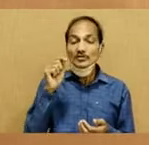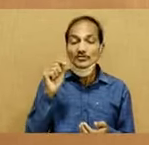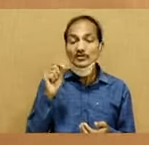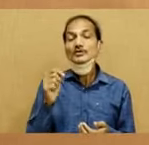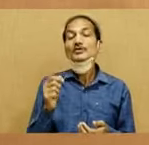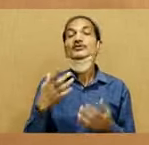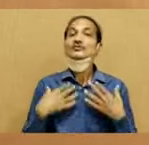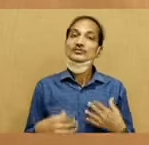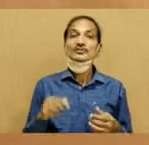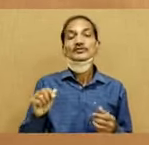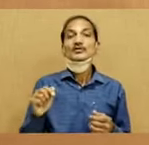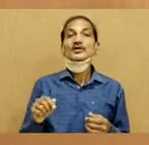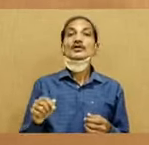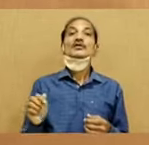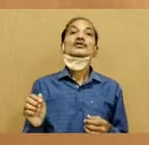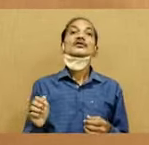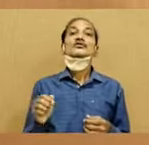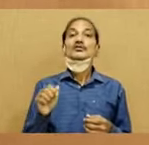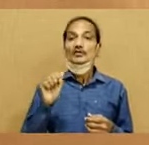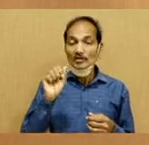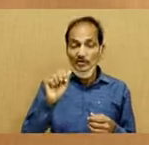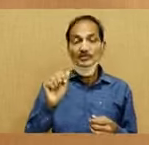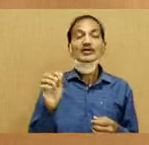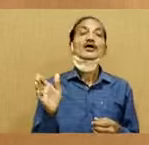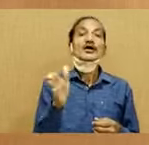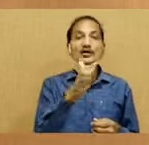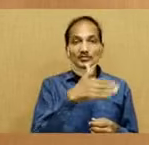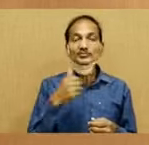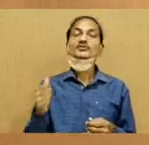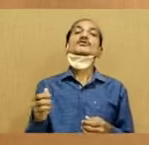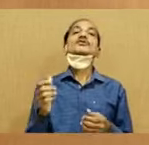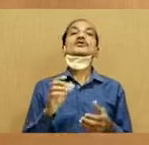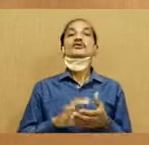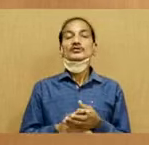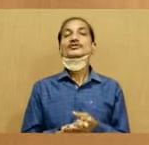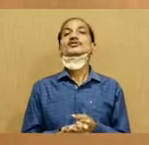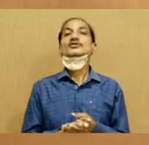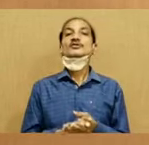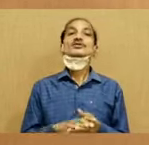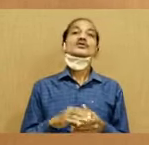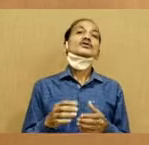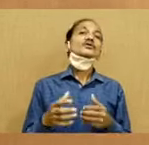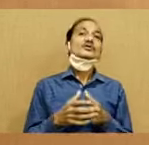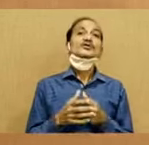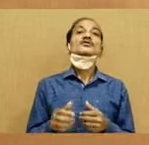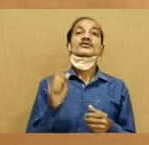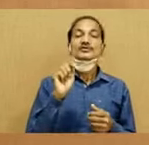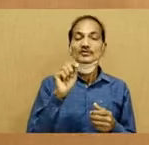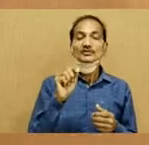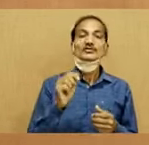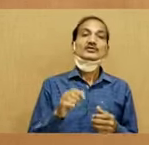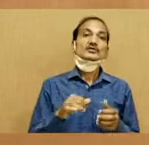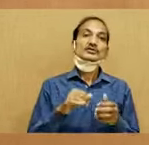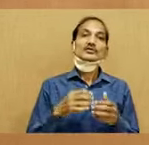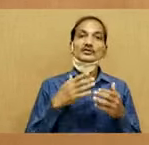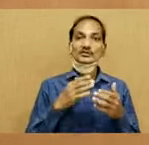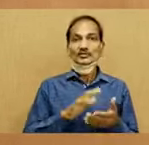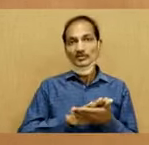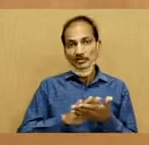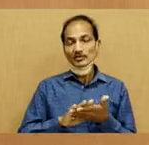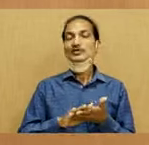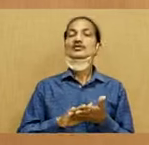वरिष्ठ अधिकारी श्रीमती शालिनी पंडित जे आपण मानको सम्मुखरे आगुरु आसथिले, सी आज आमको